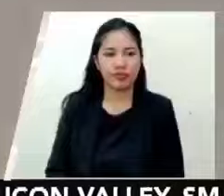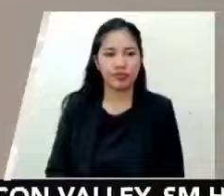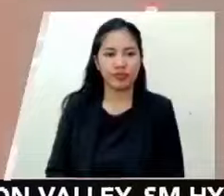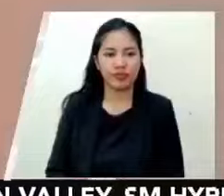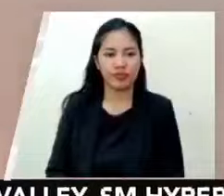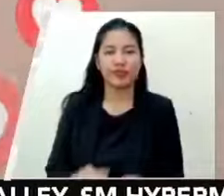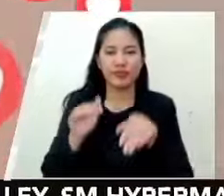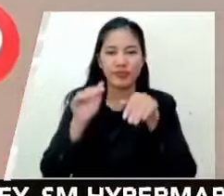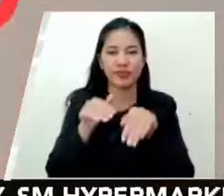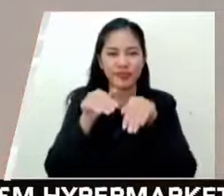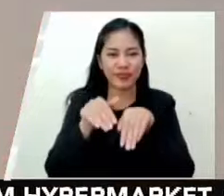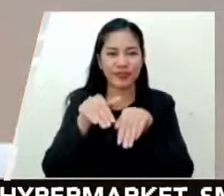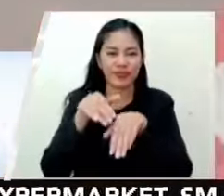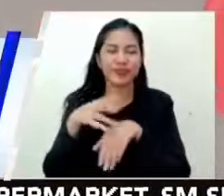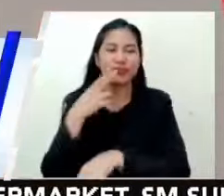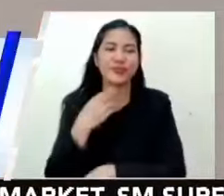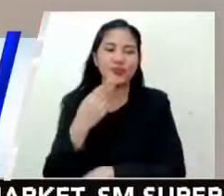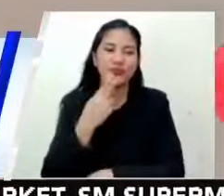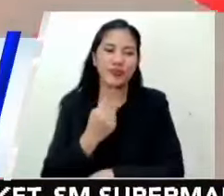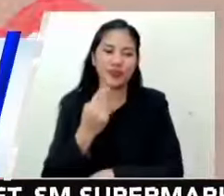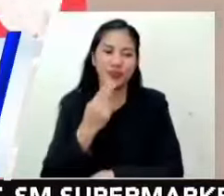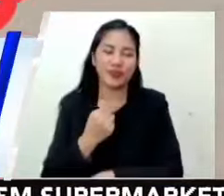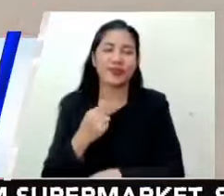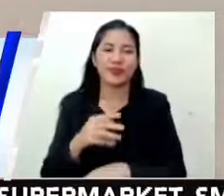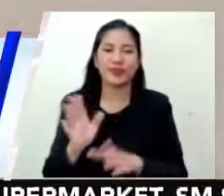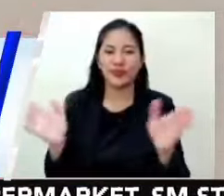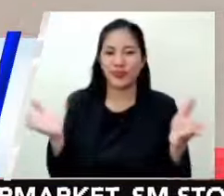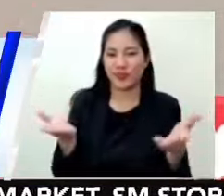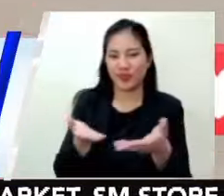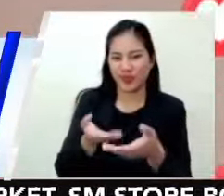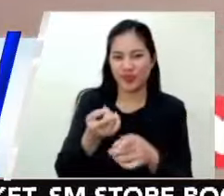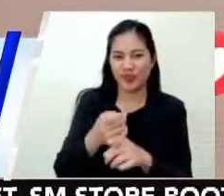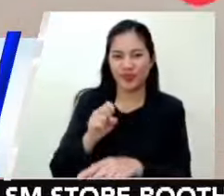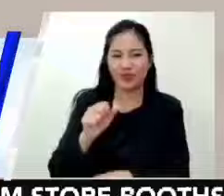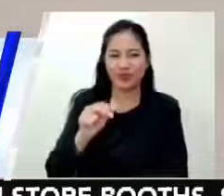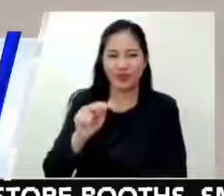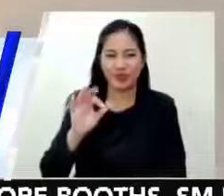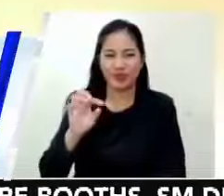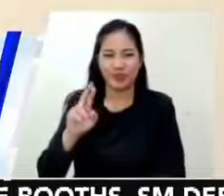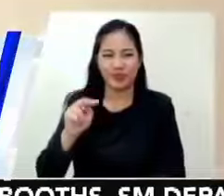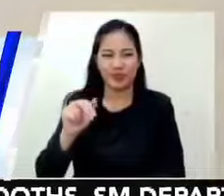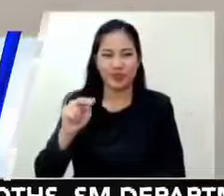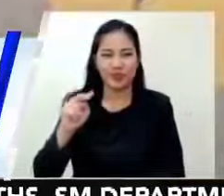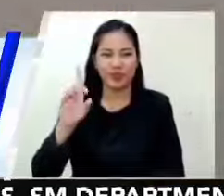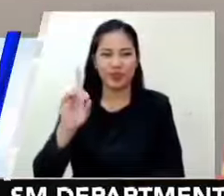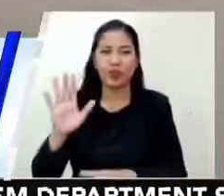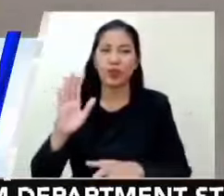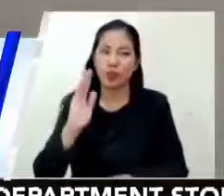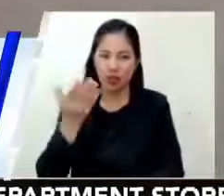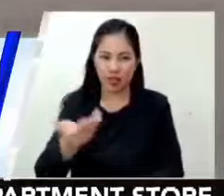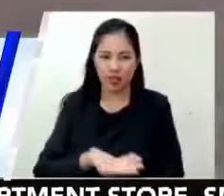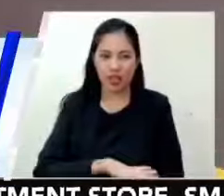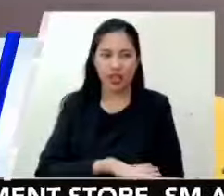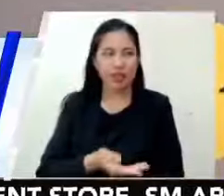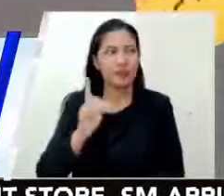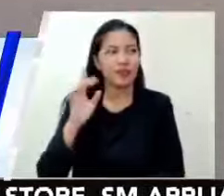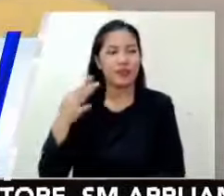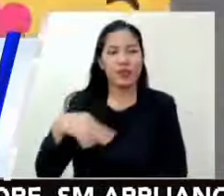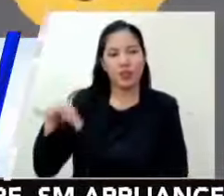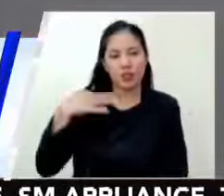Representing the town of San Fernando, please welcome Hilux with her high fashion walk. Ready na para